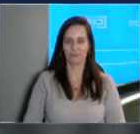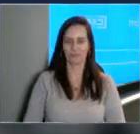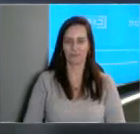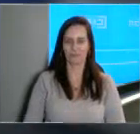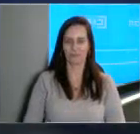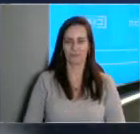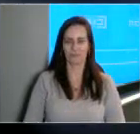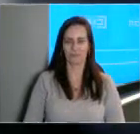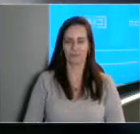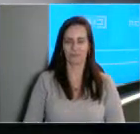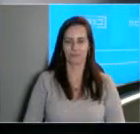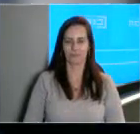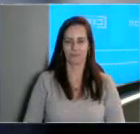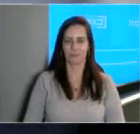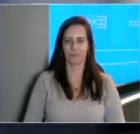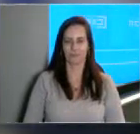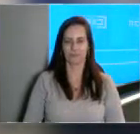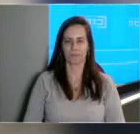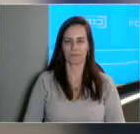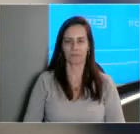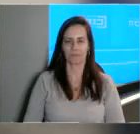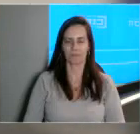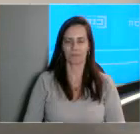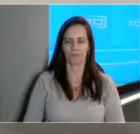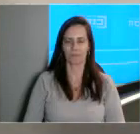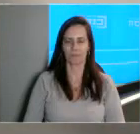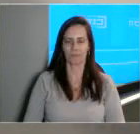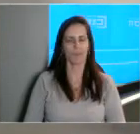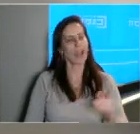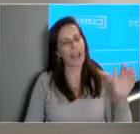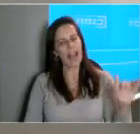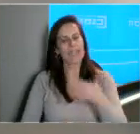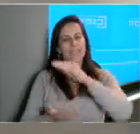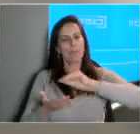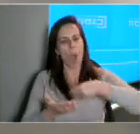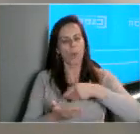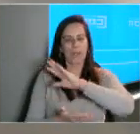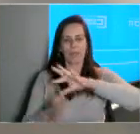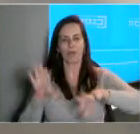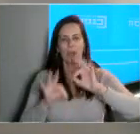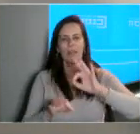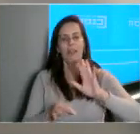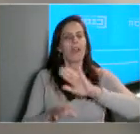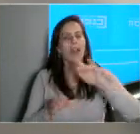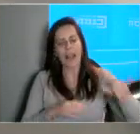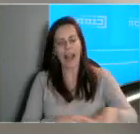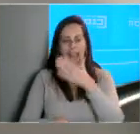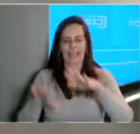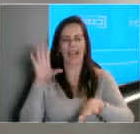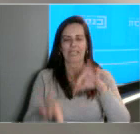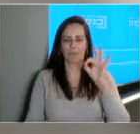רונן, רונן, נסת מהחומוס ולהצביע, רונן. נשים בצד את הג'חנות, את המלאווה, את הרסק, נסת